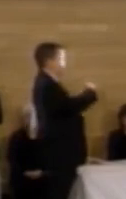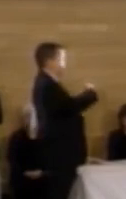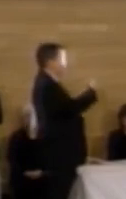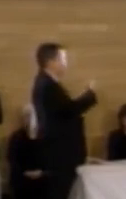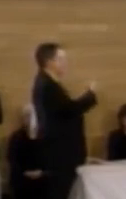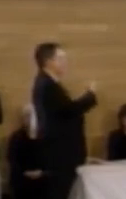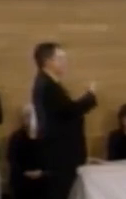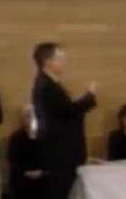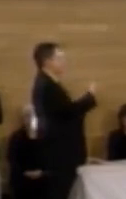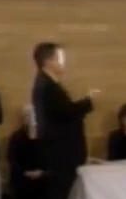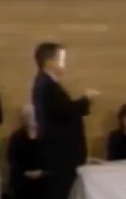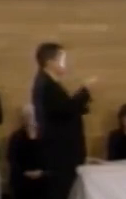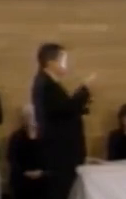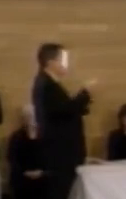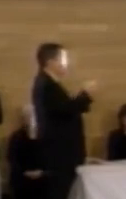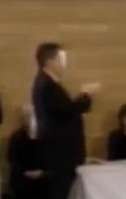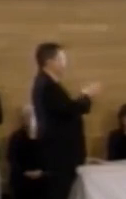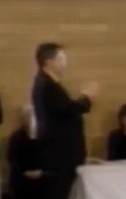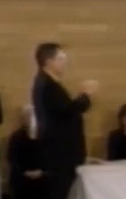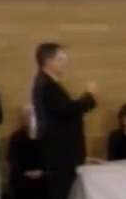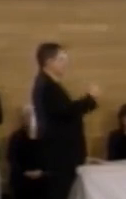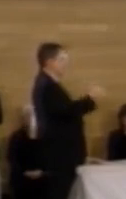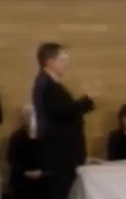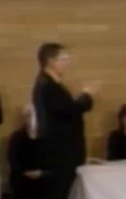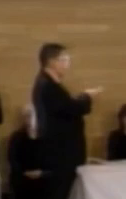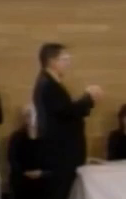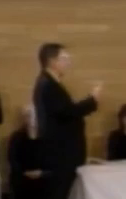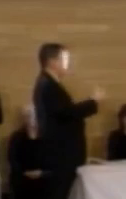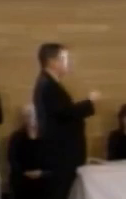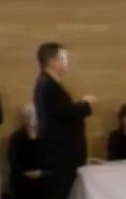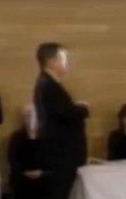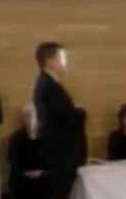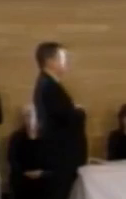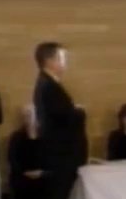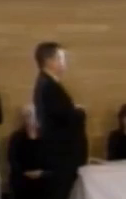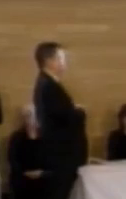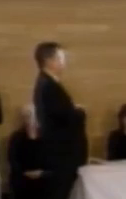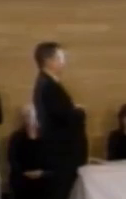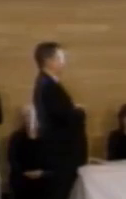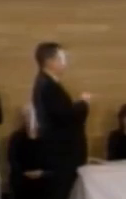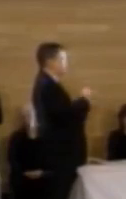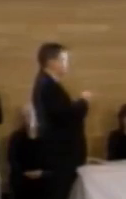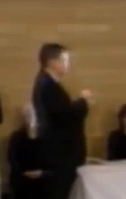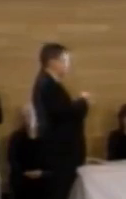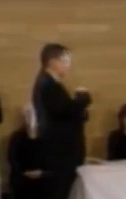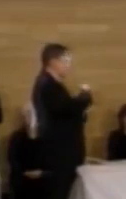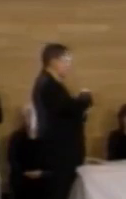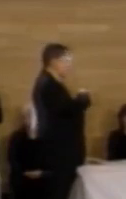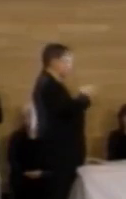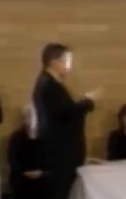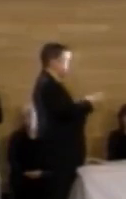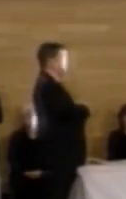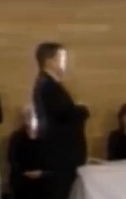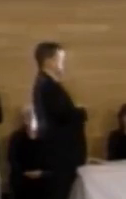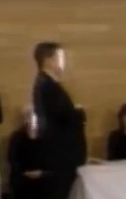りました。失われたものはあまりに大きく、哀戚の念に絶えません。